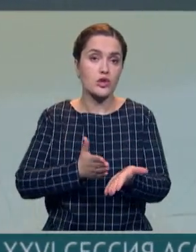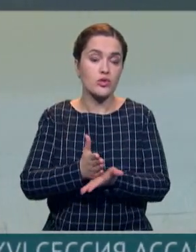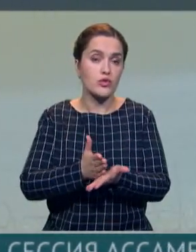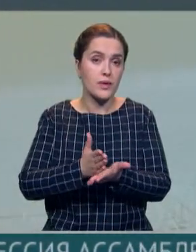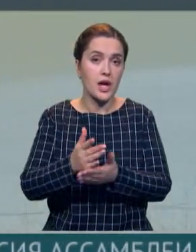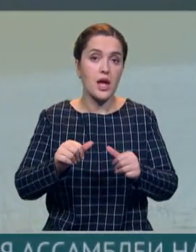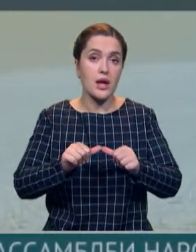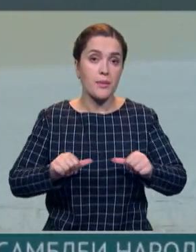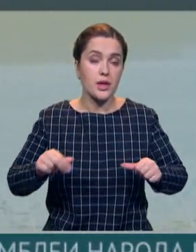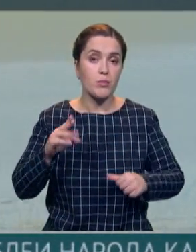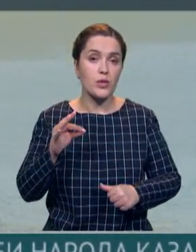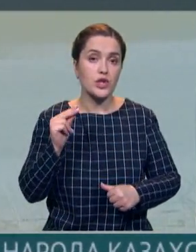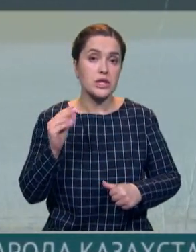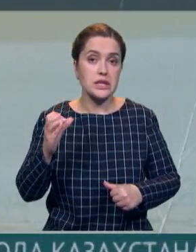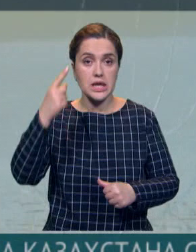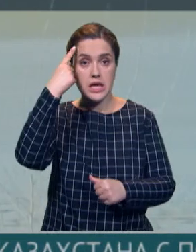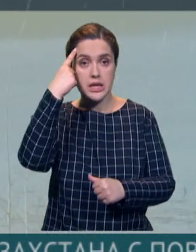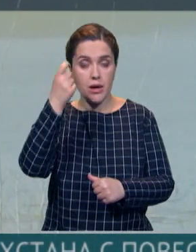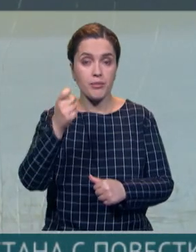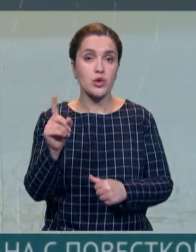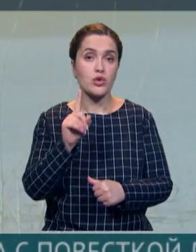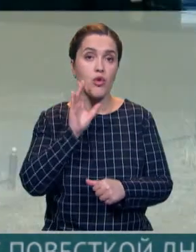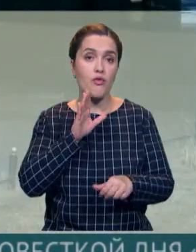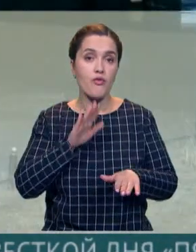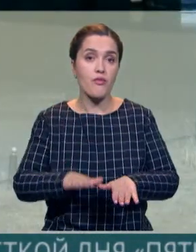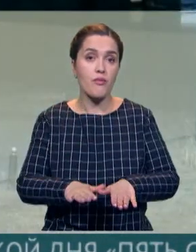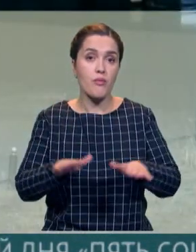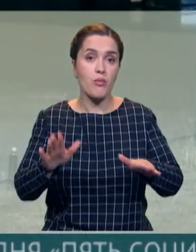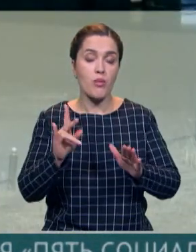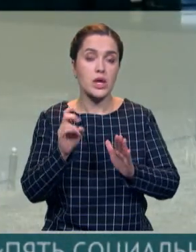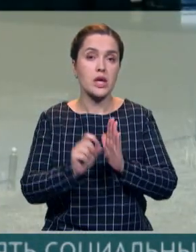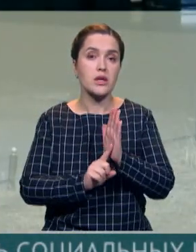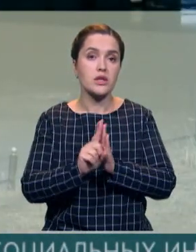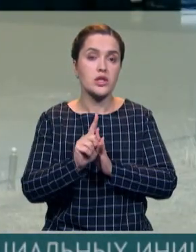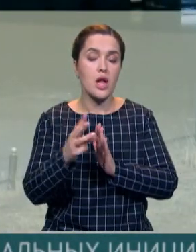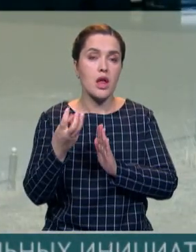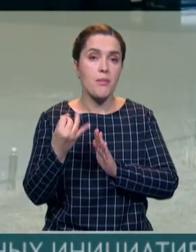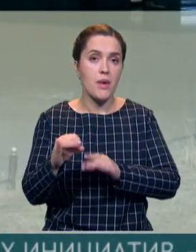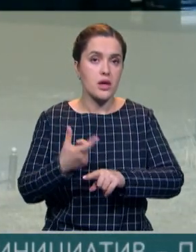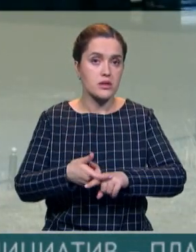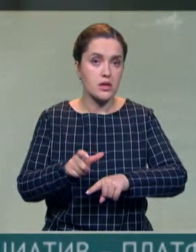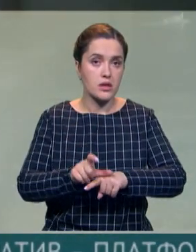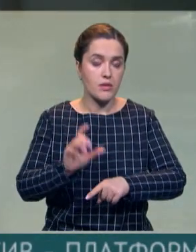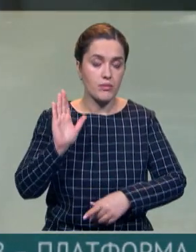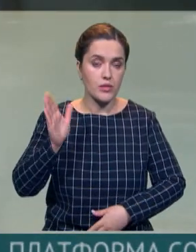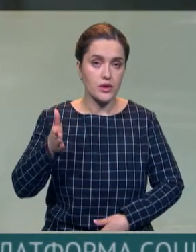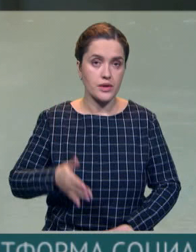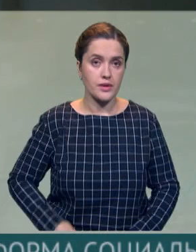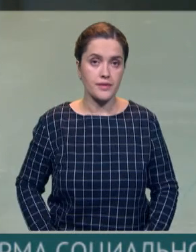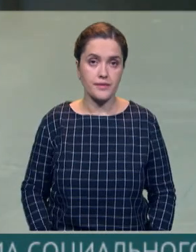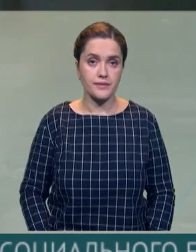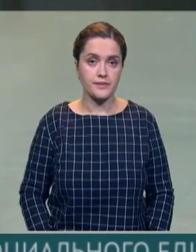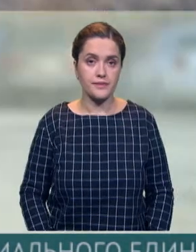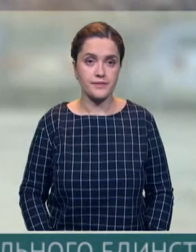дорожные службы. В комитете по чрезвычайным ситуациям сообщили, что пик паводков в регионе придется на начало